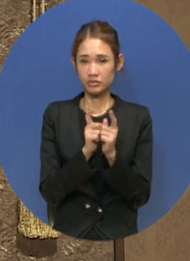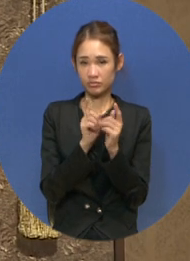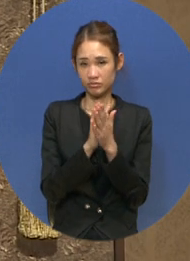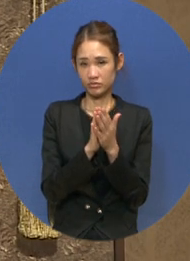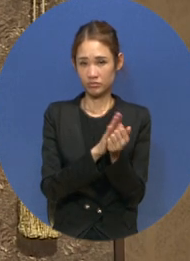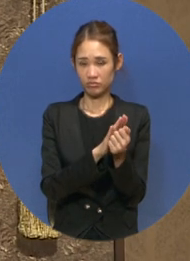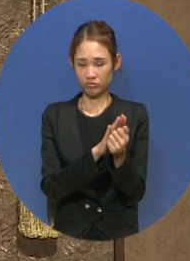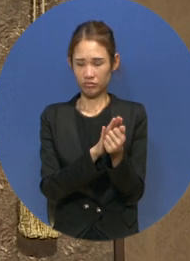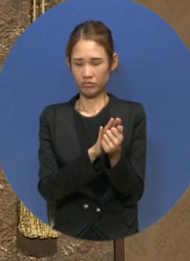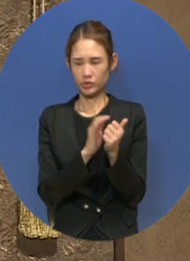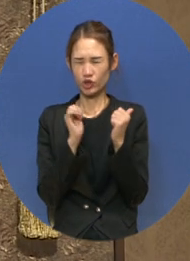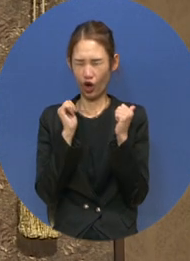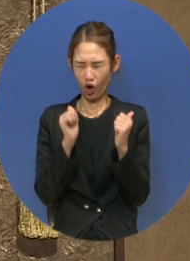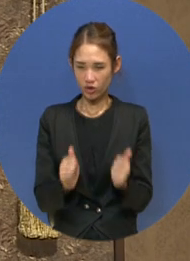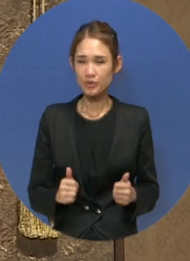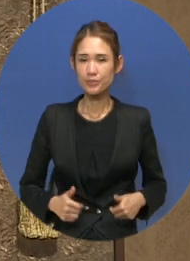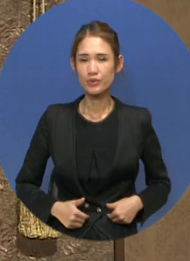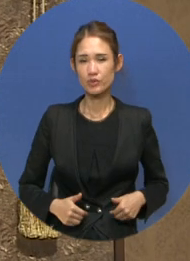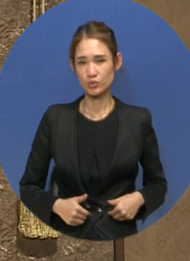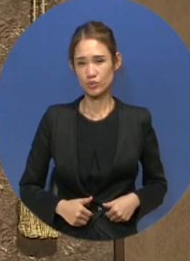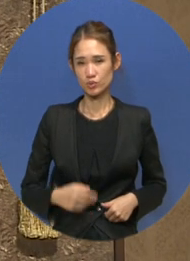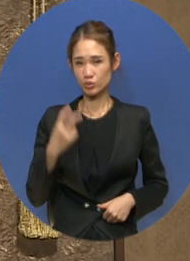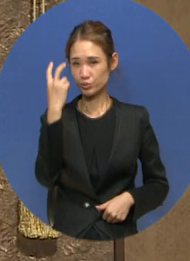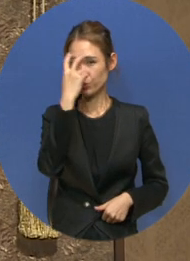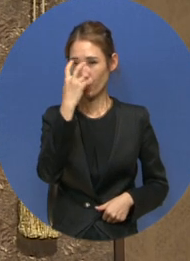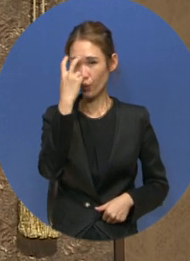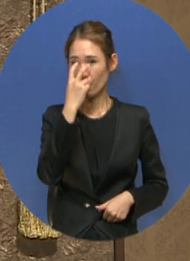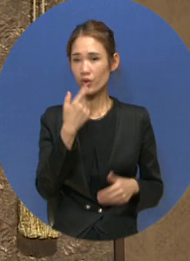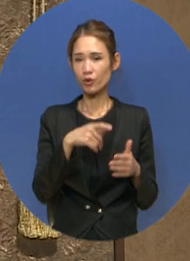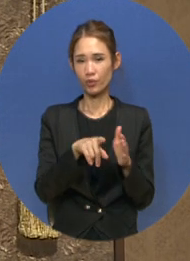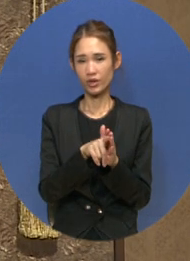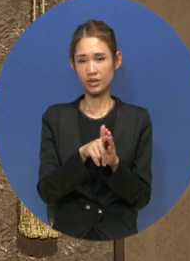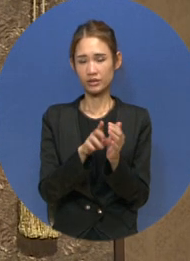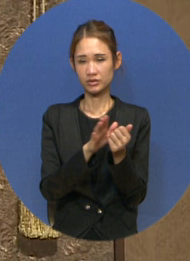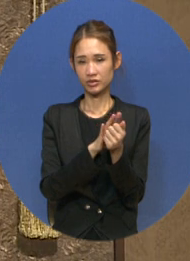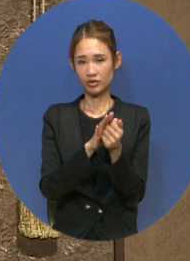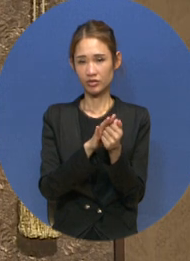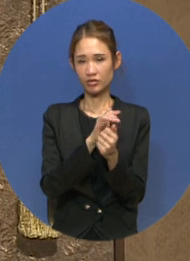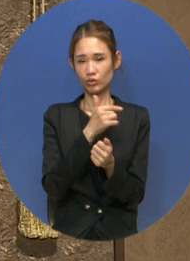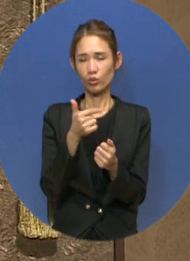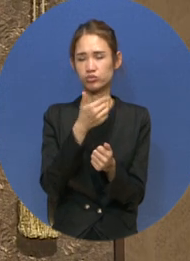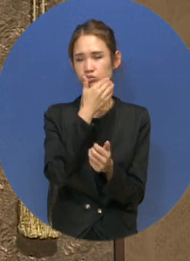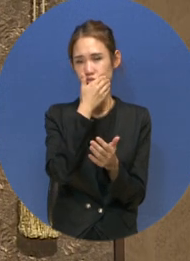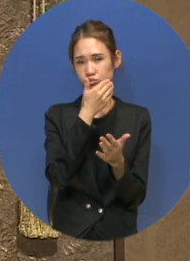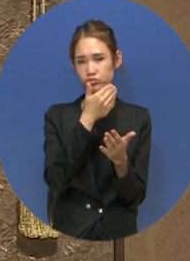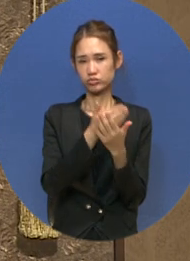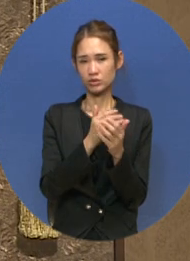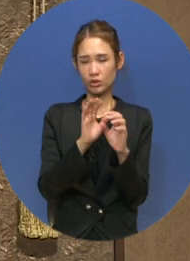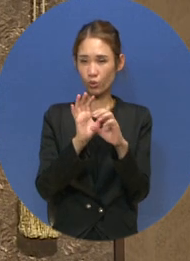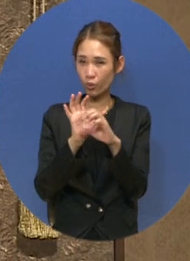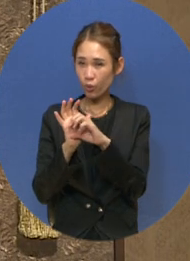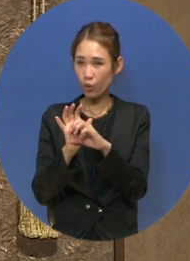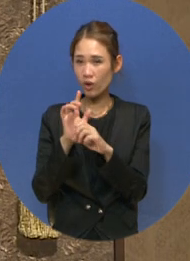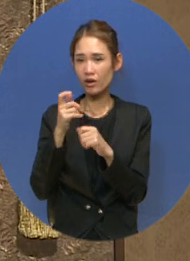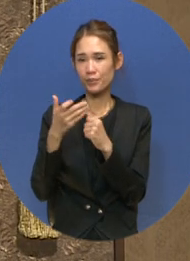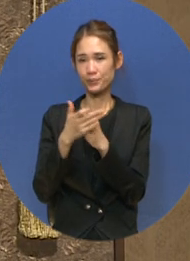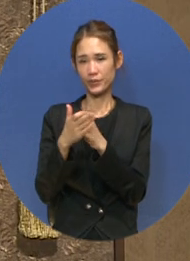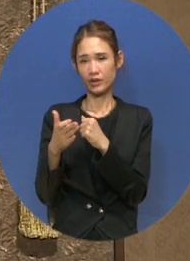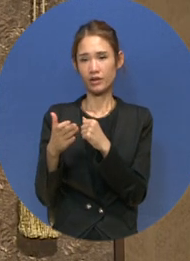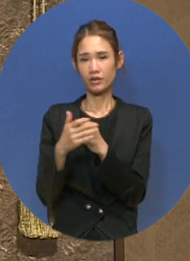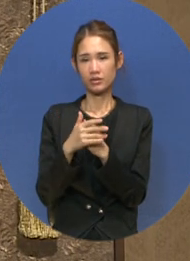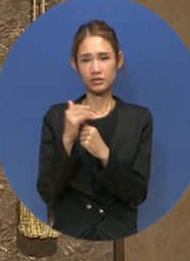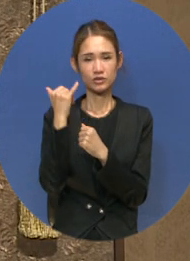저희가 열심히 해야 되지만 네. 보호자를 보호하기 위한 그런 서비스가 굉장히 중요합니다. 이번 코로나로 인해서 저희가